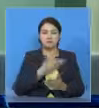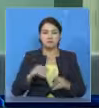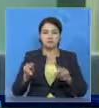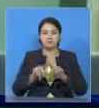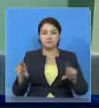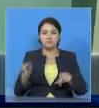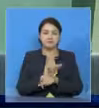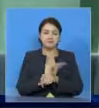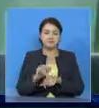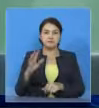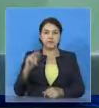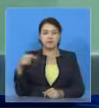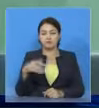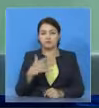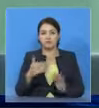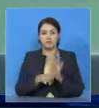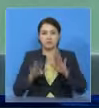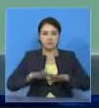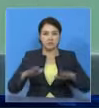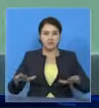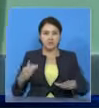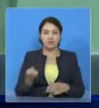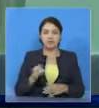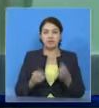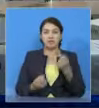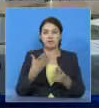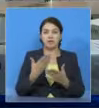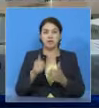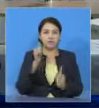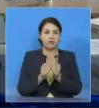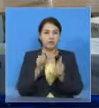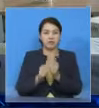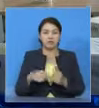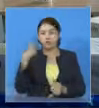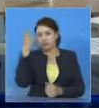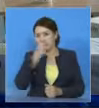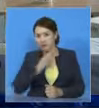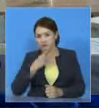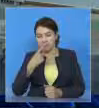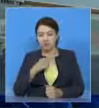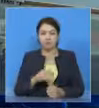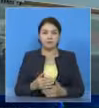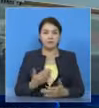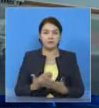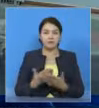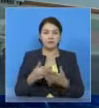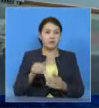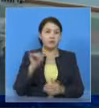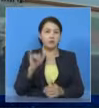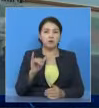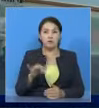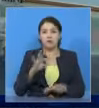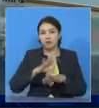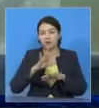амбулаторном 1560 детей. Что касается клинических проявлений, то у каждого из них они индивидуальны, говорят специалисты. У кого-то